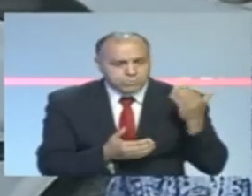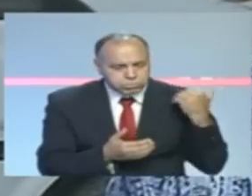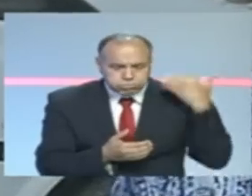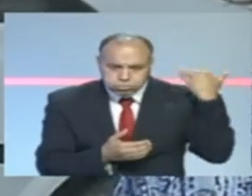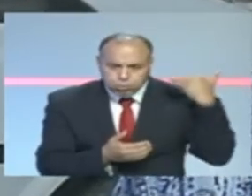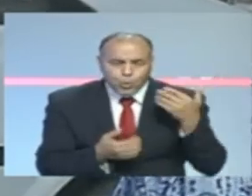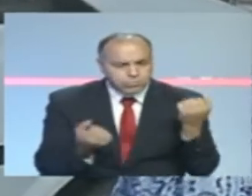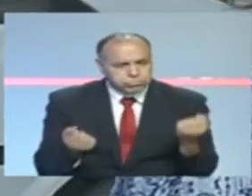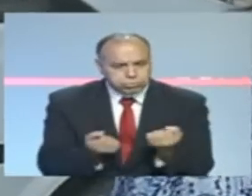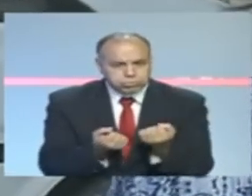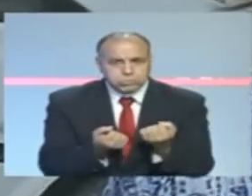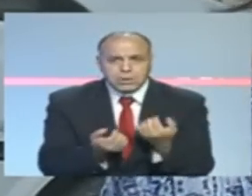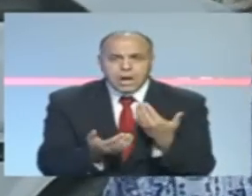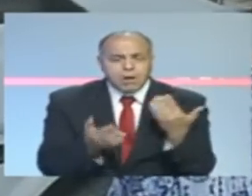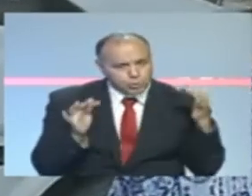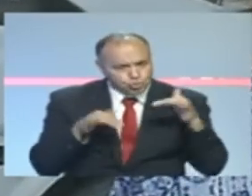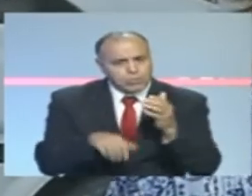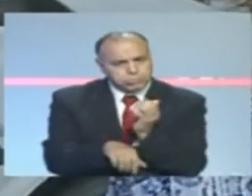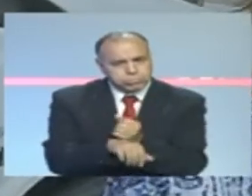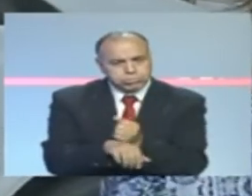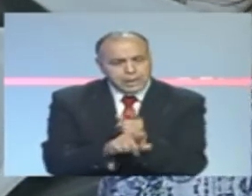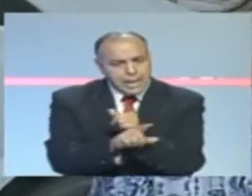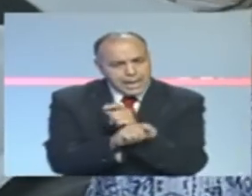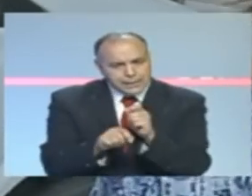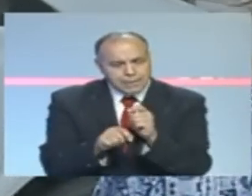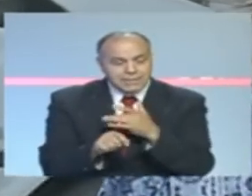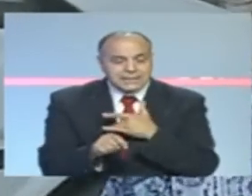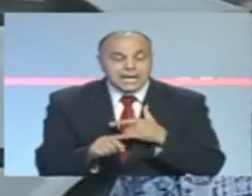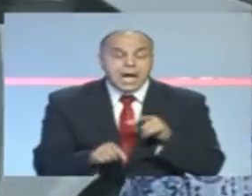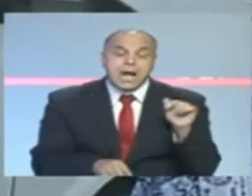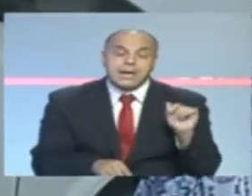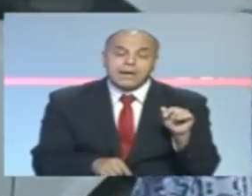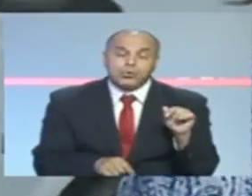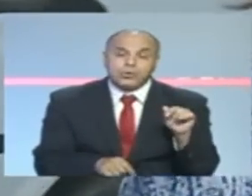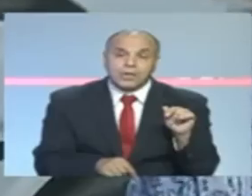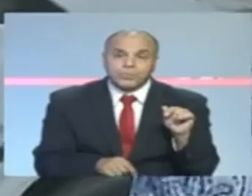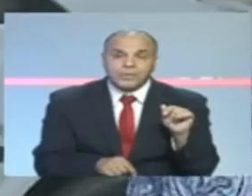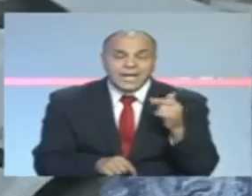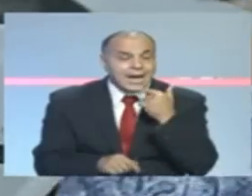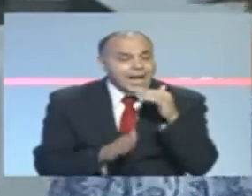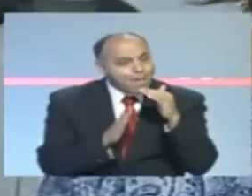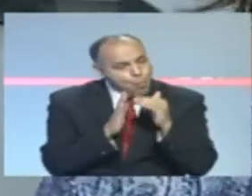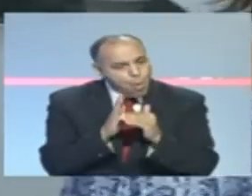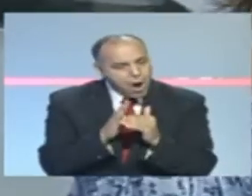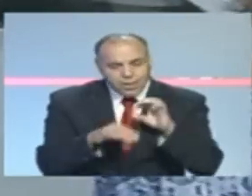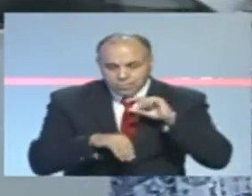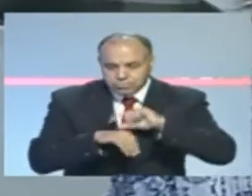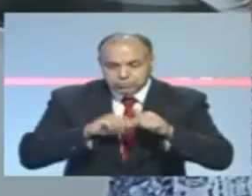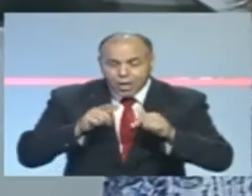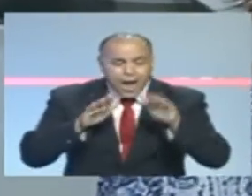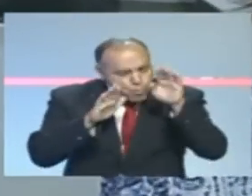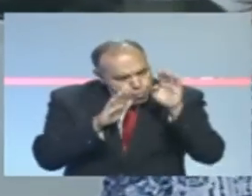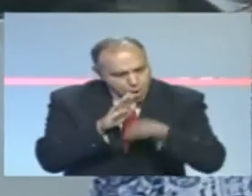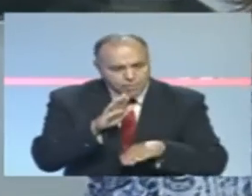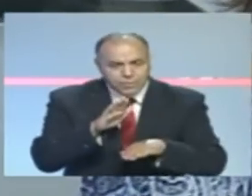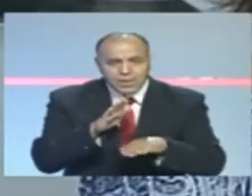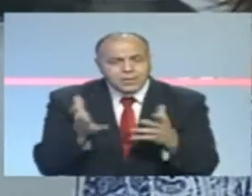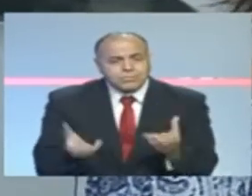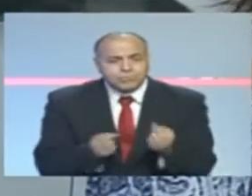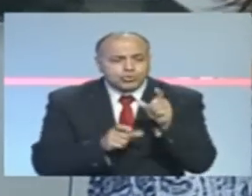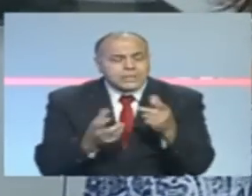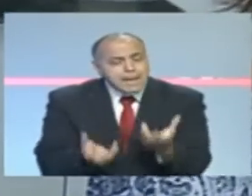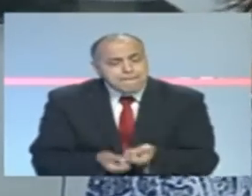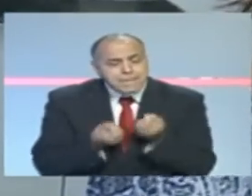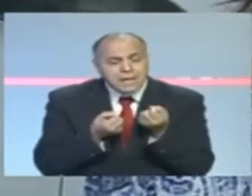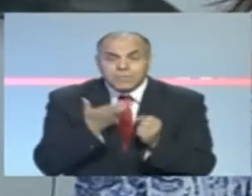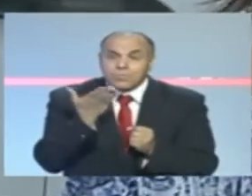المستمع اقبل للتلاقي احترام في الاركان الصحي في نقص اكبر عدد من قل بشيء من عمر شعبيه